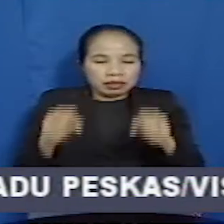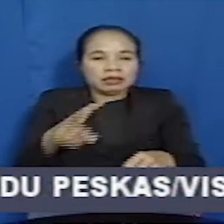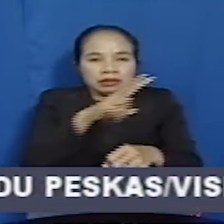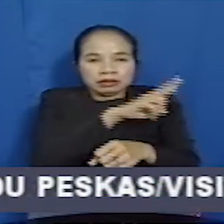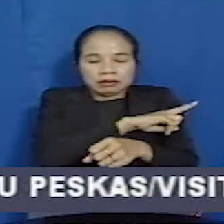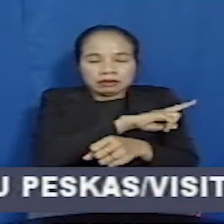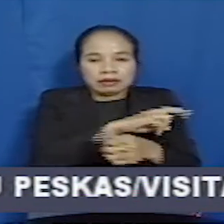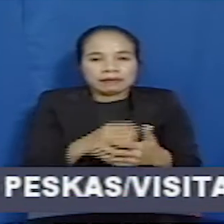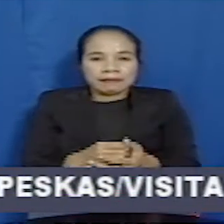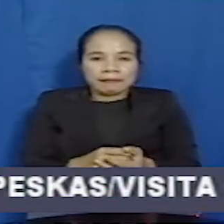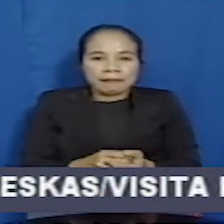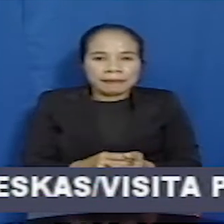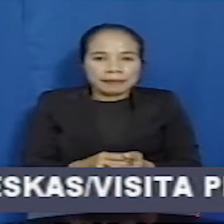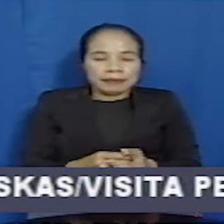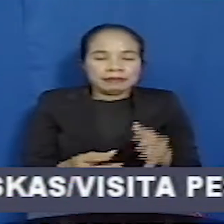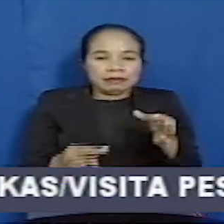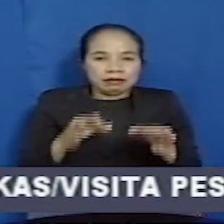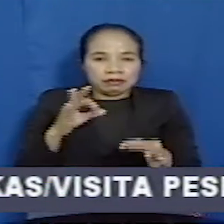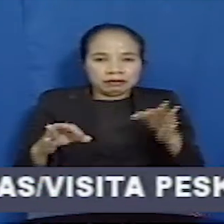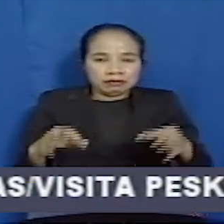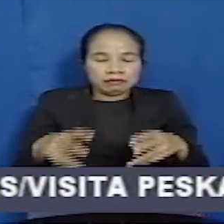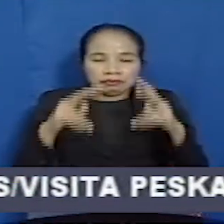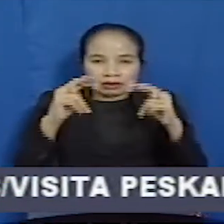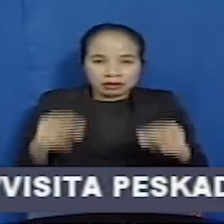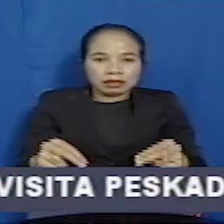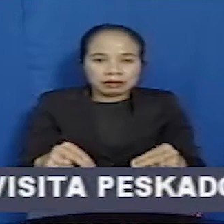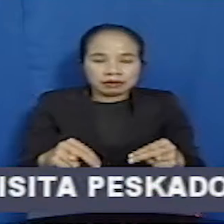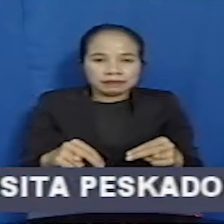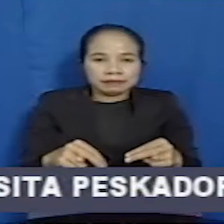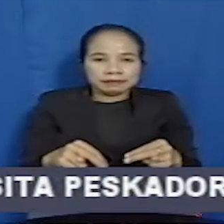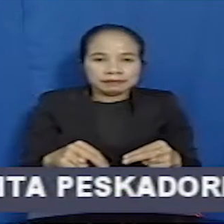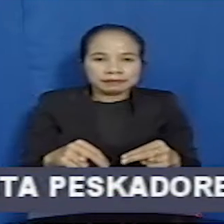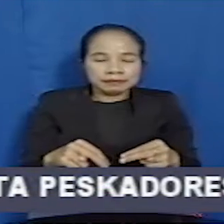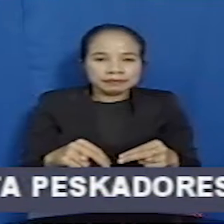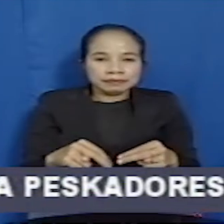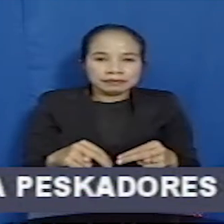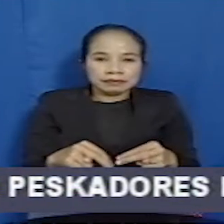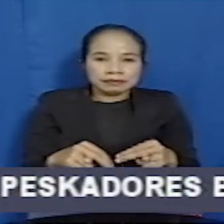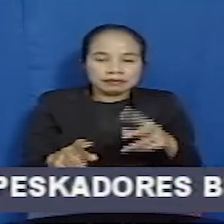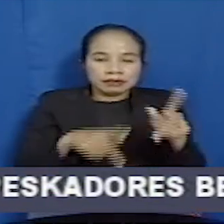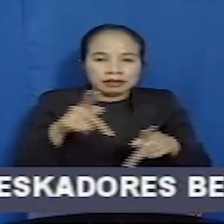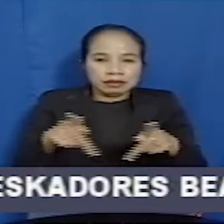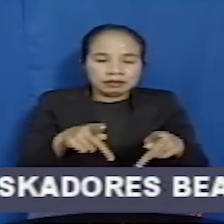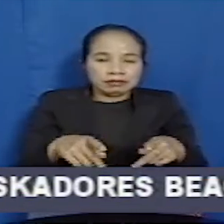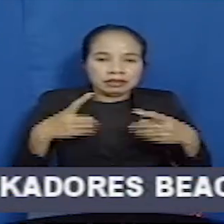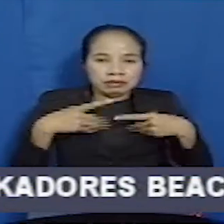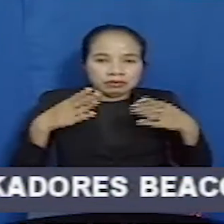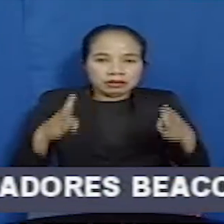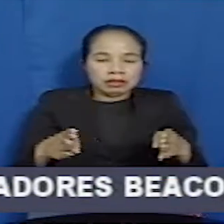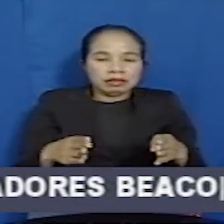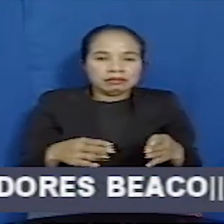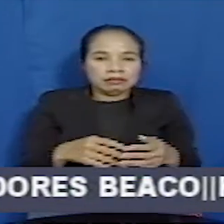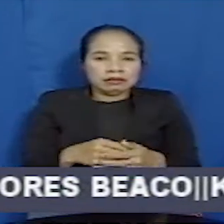awar mas tambah ini dia dia mus ba sidarang ba deputado ne mos